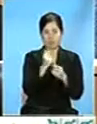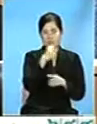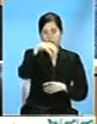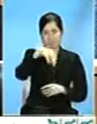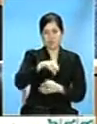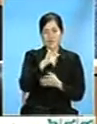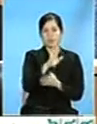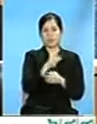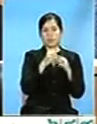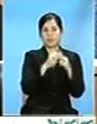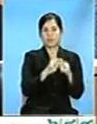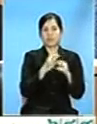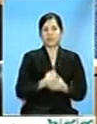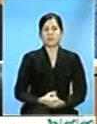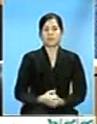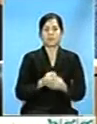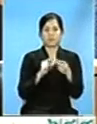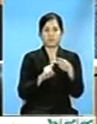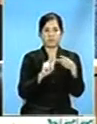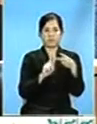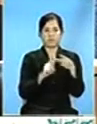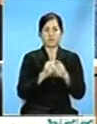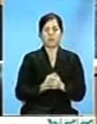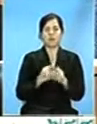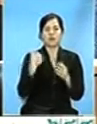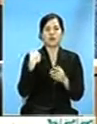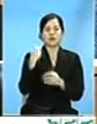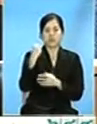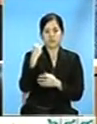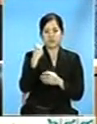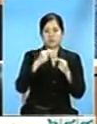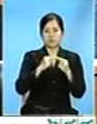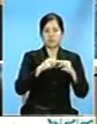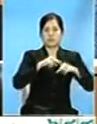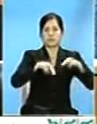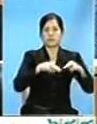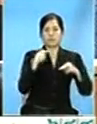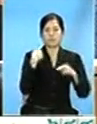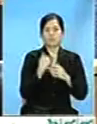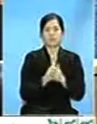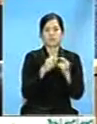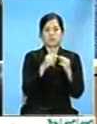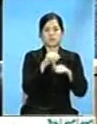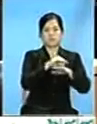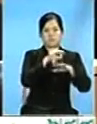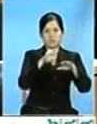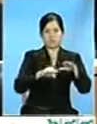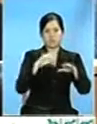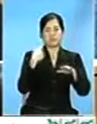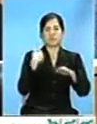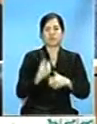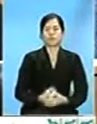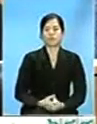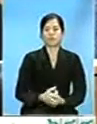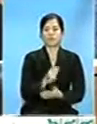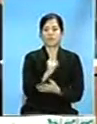ระและ2มีอำนาจในการถอดถอนผู้ดำรงตำแหน่งทางการเมืองเพราะฉะนั้น